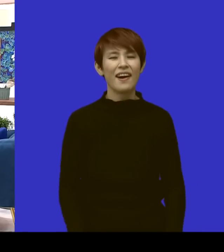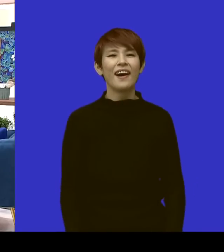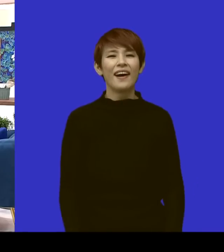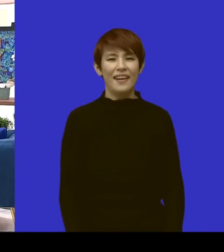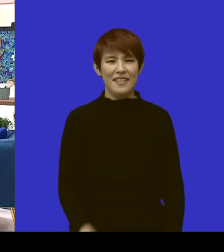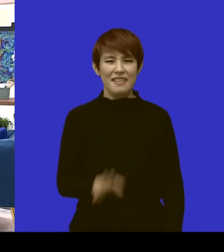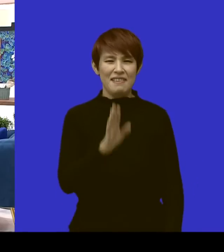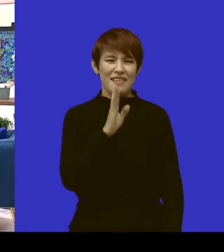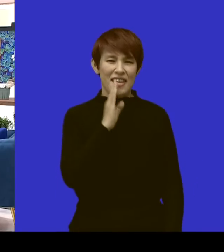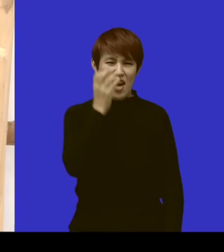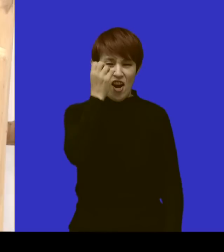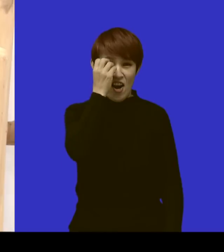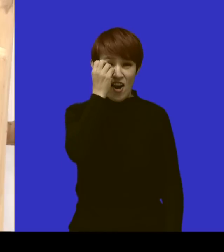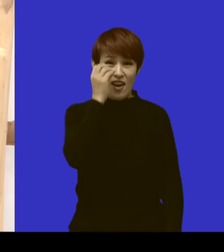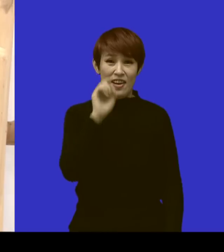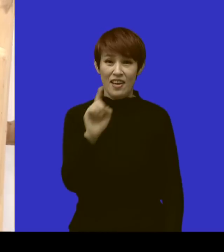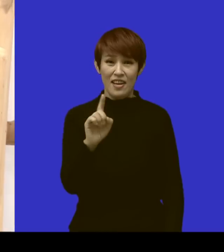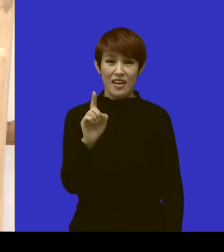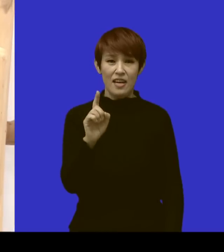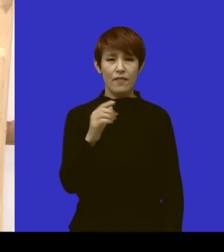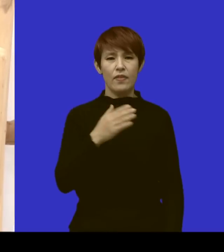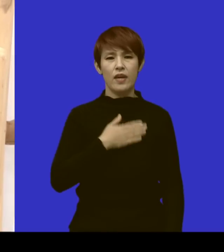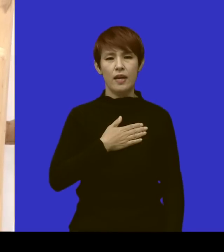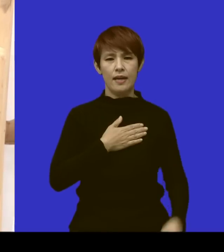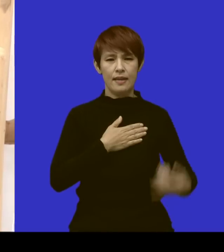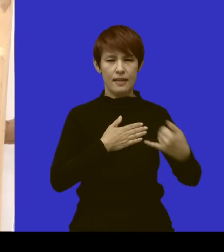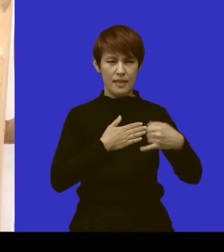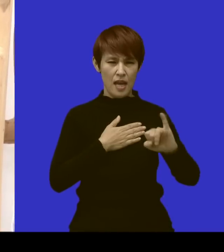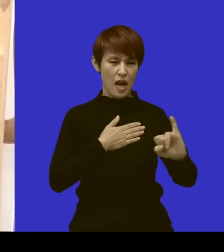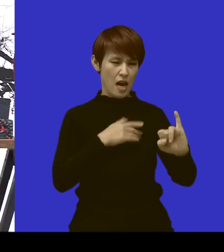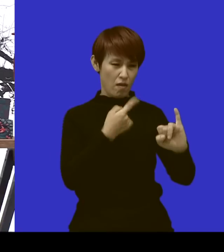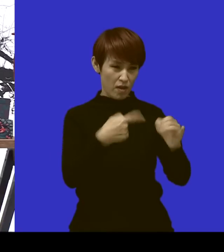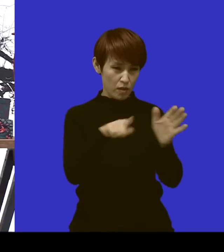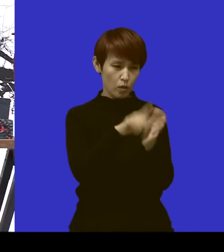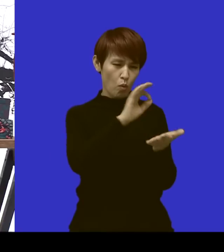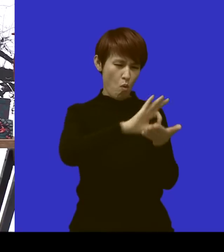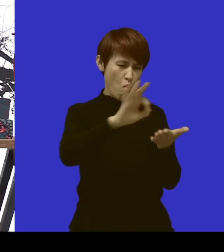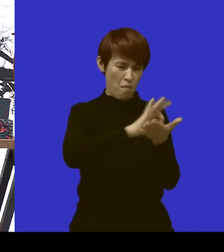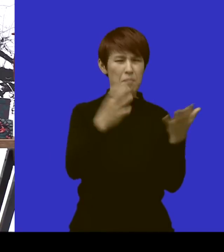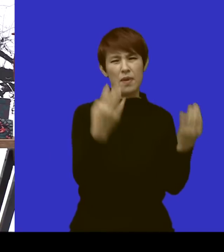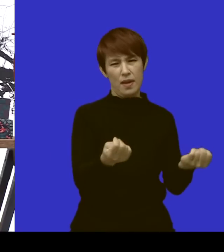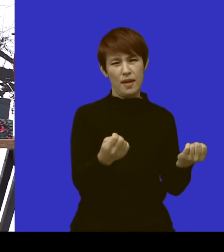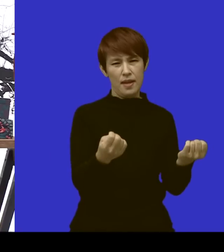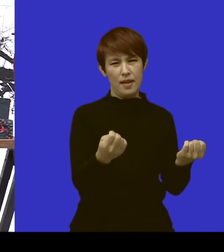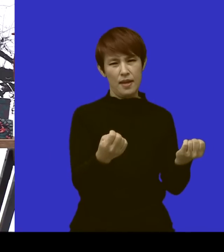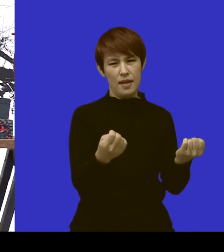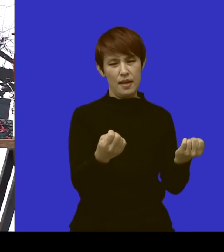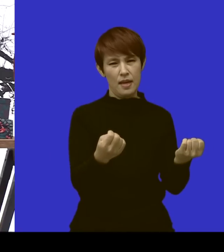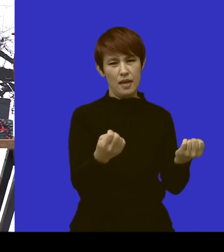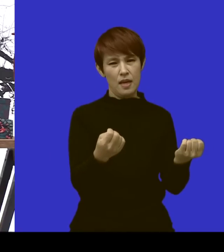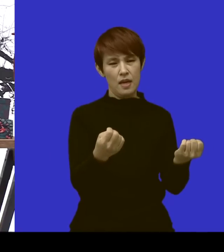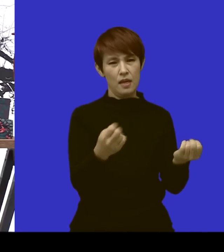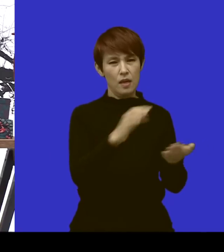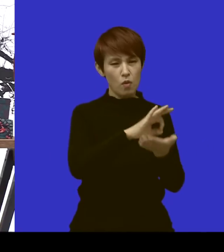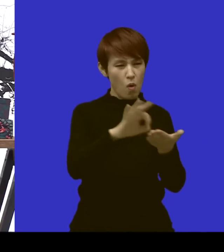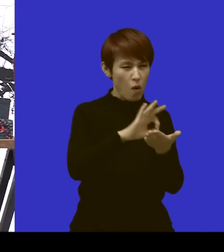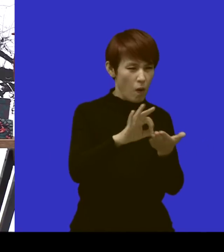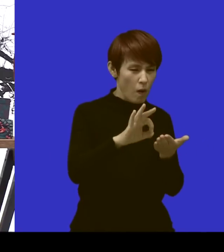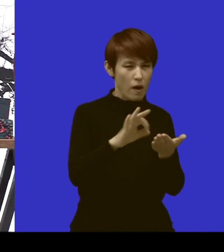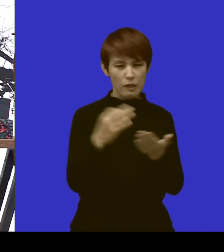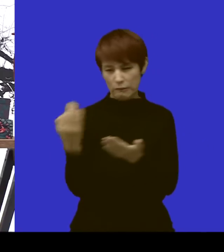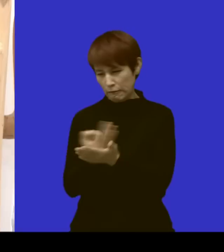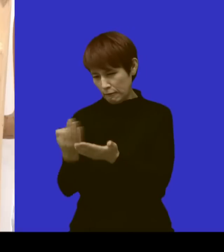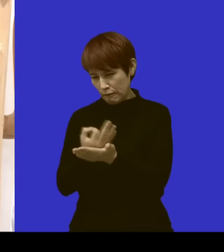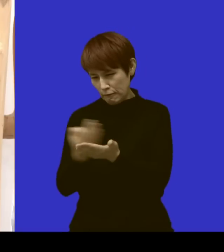거는요. 제가 이제 워낙 예지한테 많이 들어갔었어요. 비용이. 네네. 그래서 그거를 충당하는데 굉장히 부담이